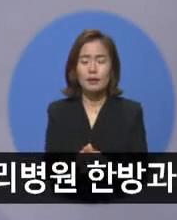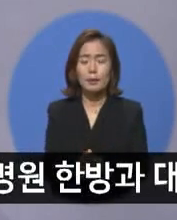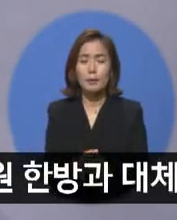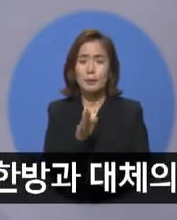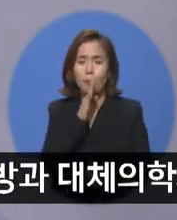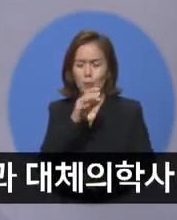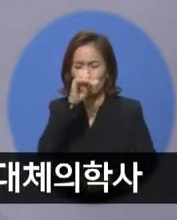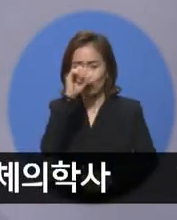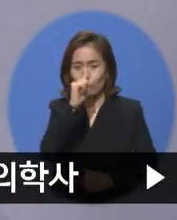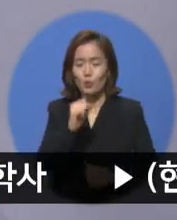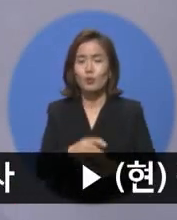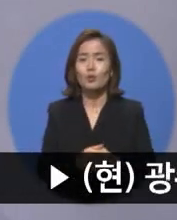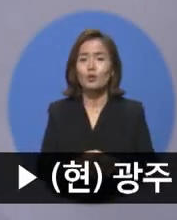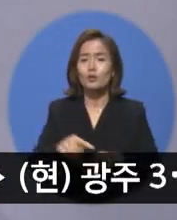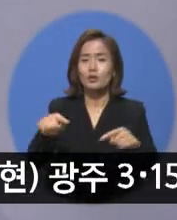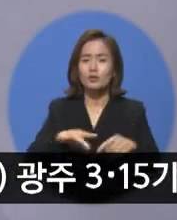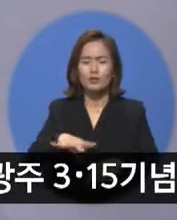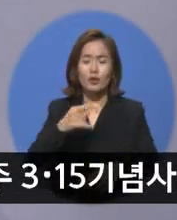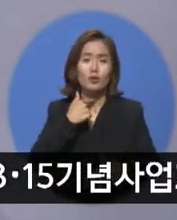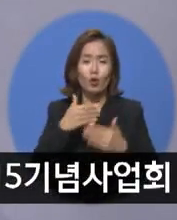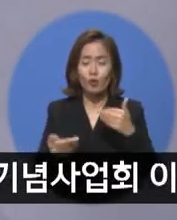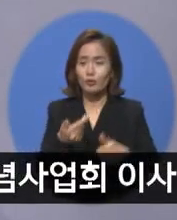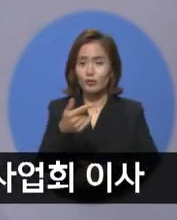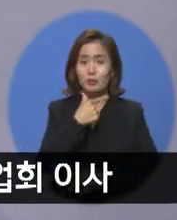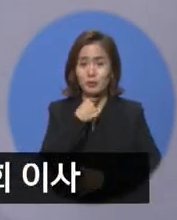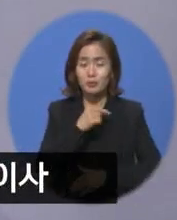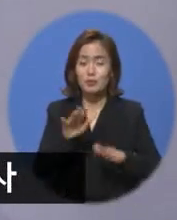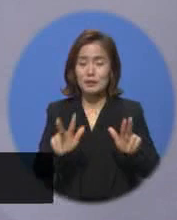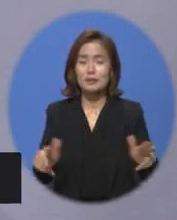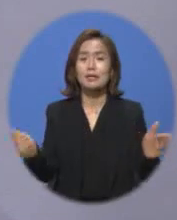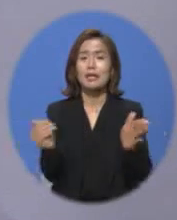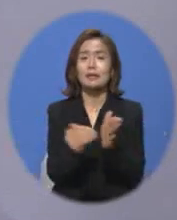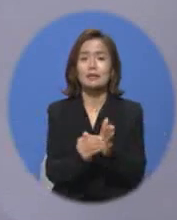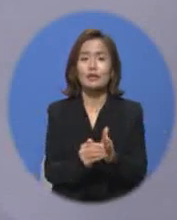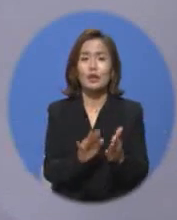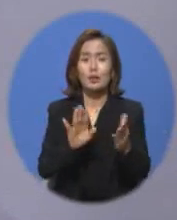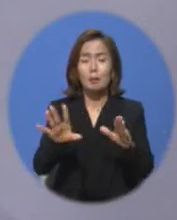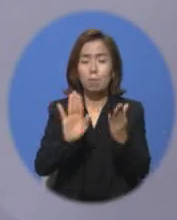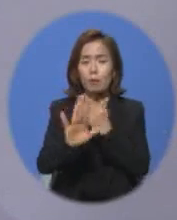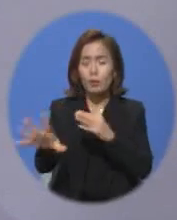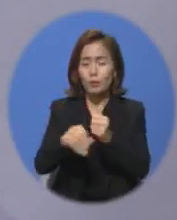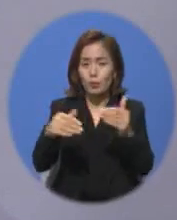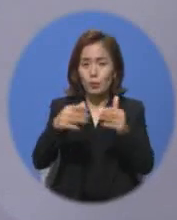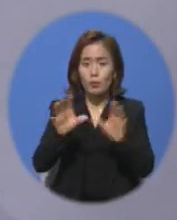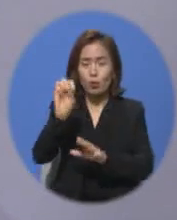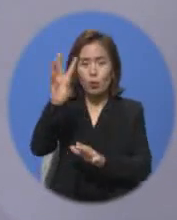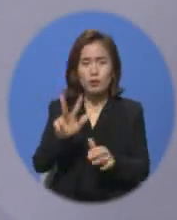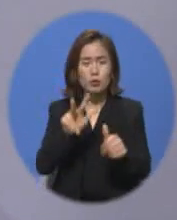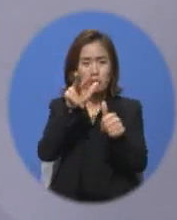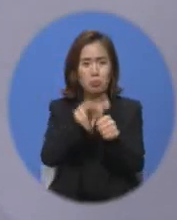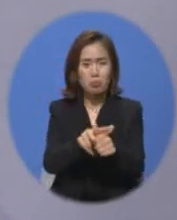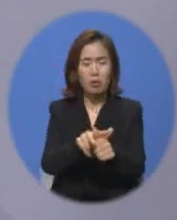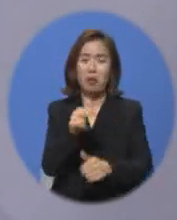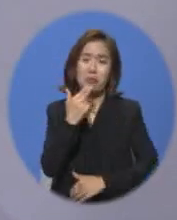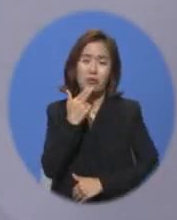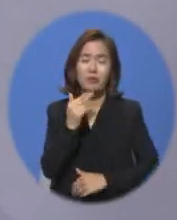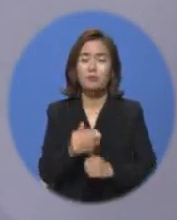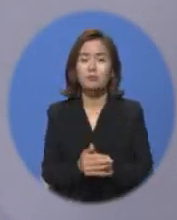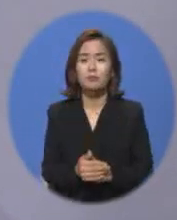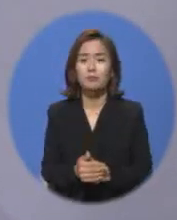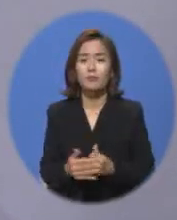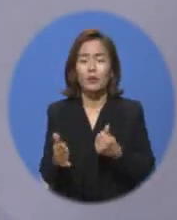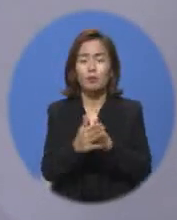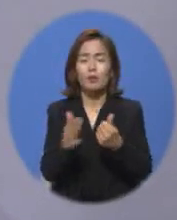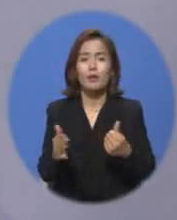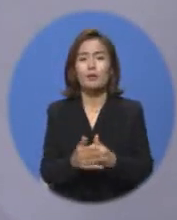짜릿한정치경험을선사하고싶습니다. 왜냐하면지금까지 미래통합당에서 광주시의회선거에출마한사람이많지않았잖아